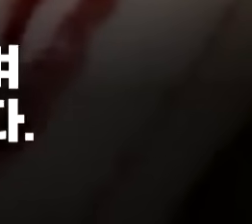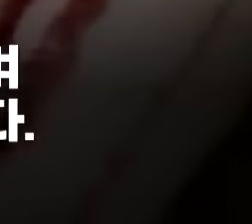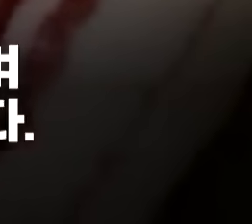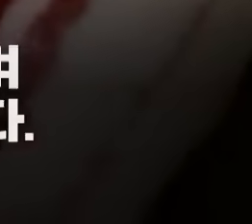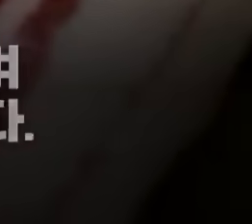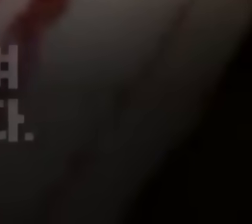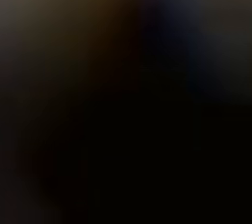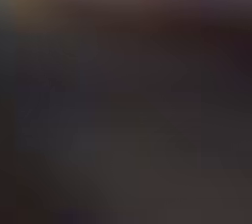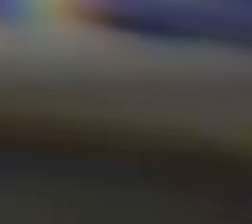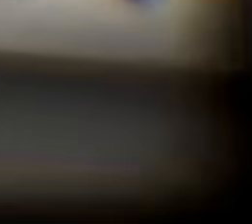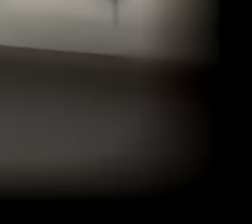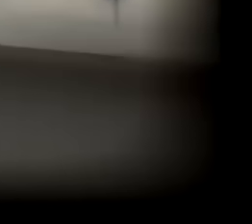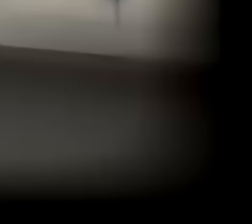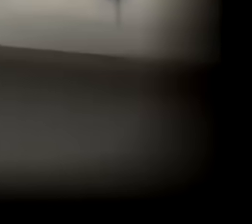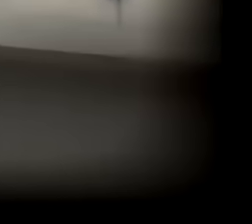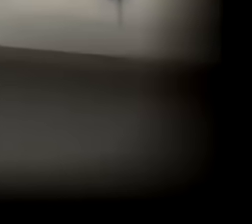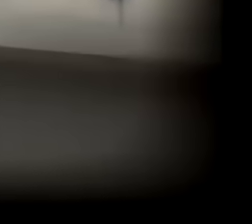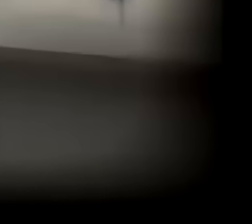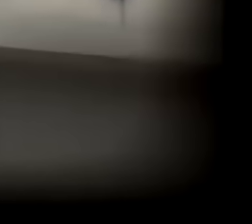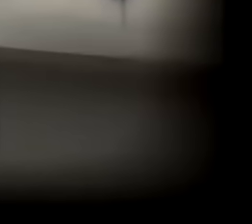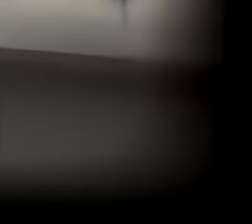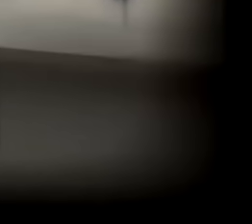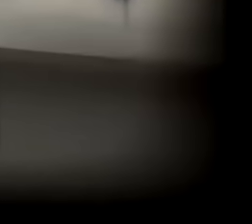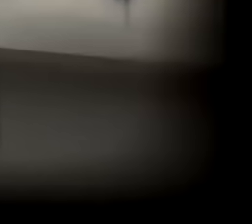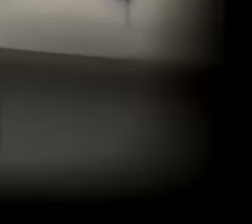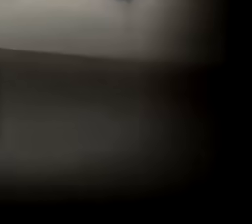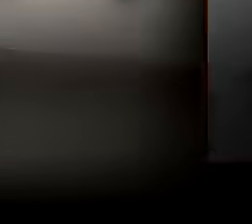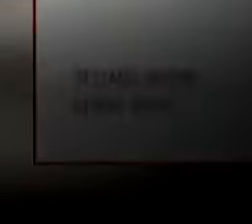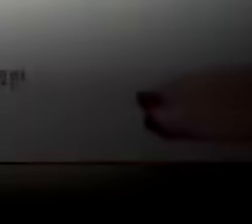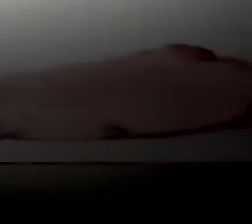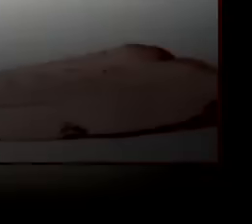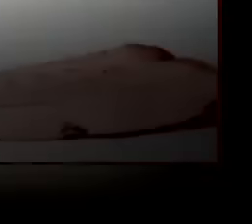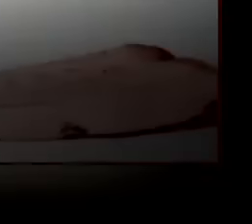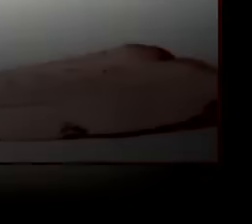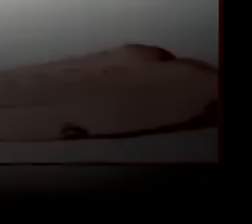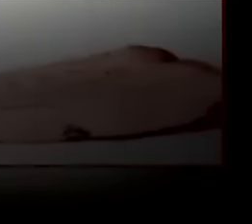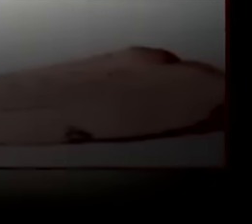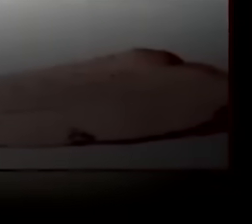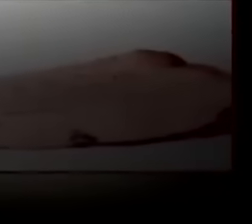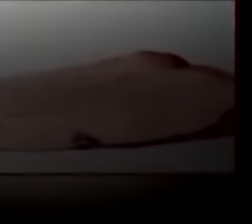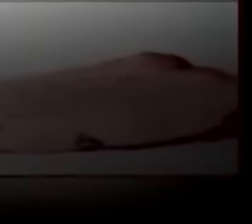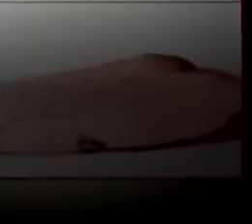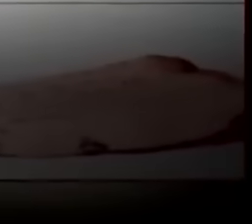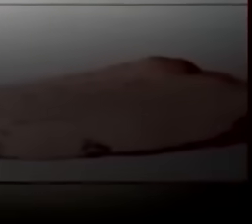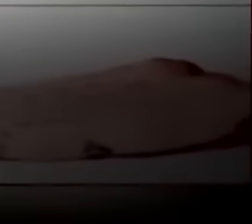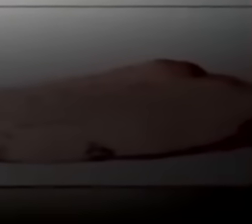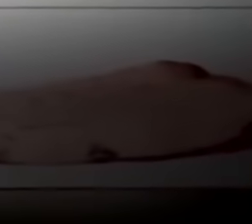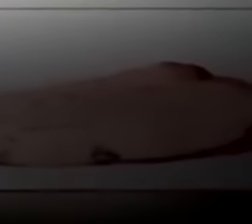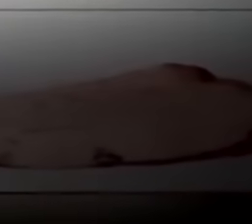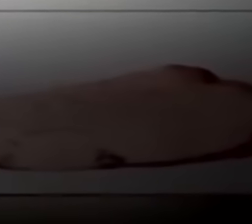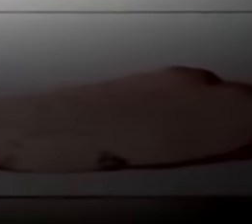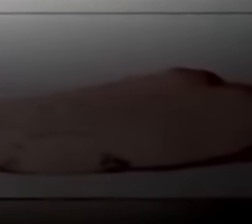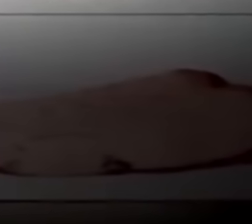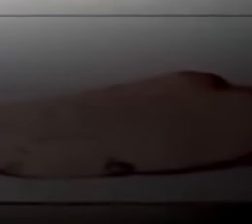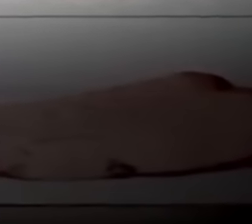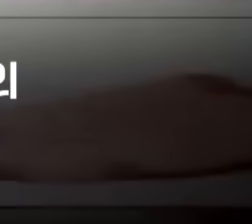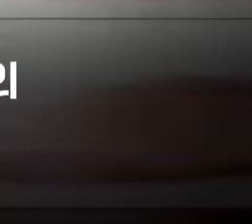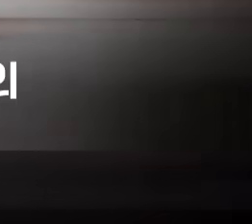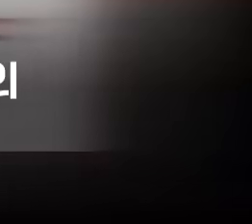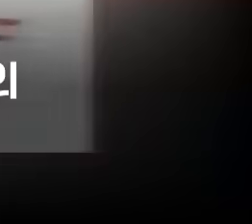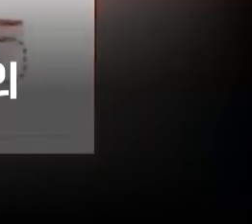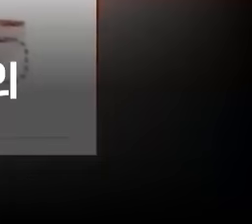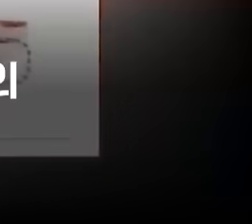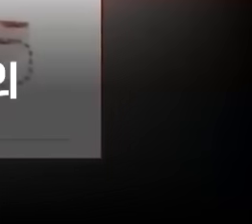강화하겠다고 했습니다 이후 농부가 지난해 처음으로 삼겹살 품질관리 매뉴얼을 맞는 것으로